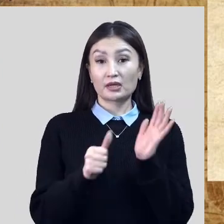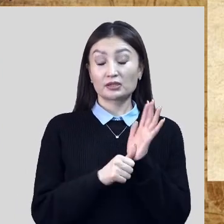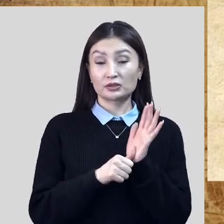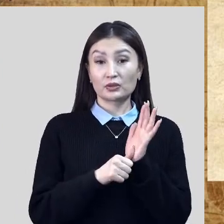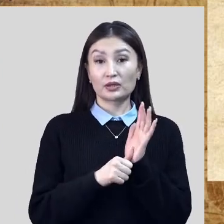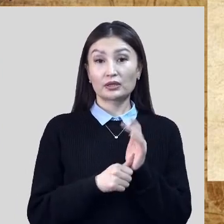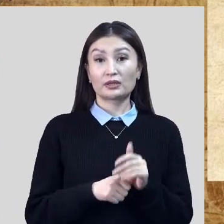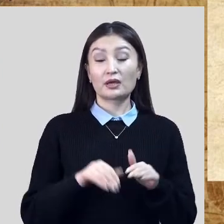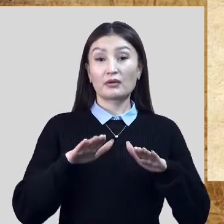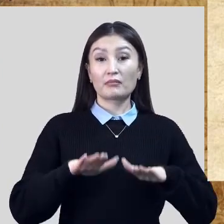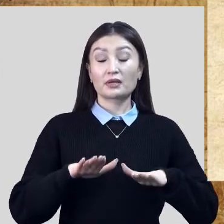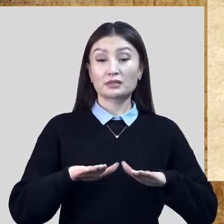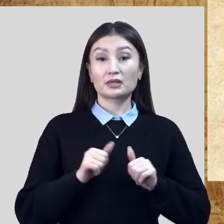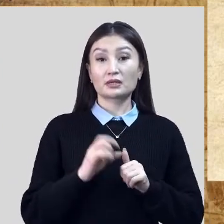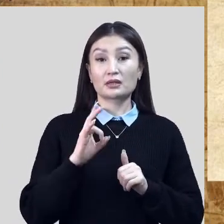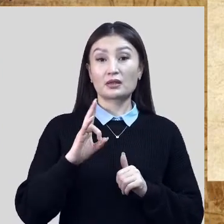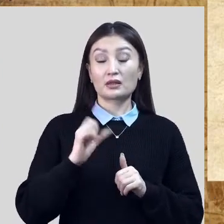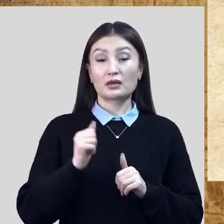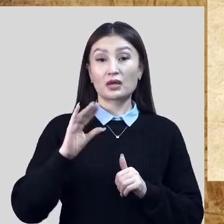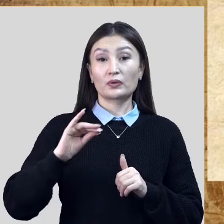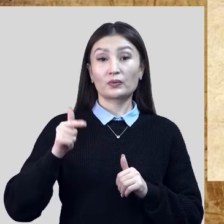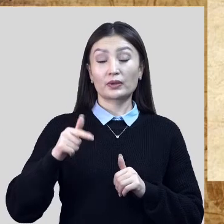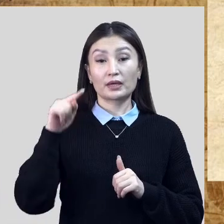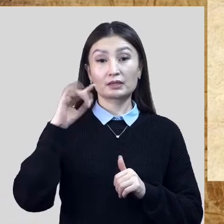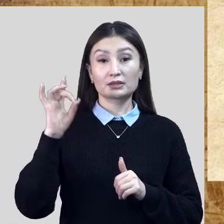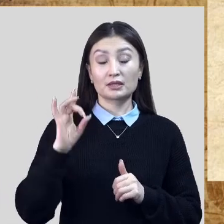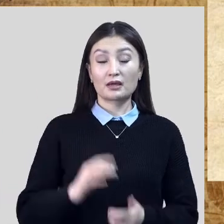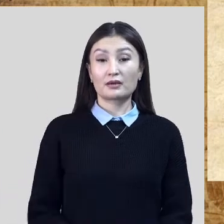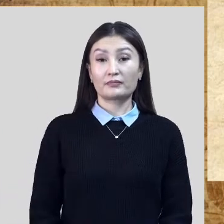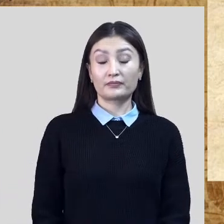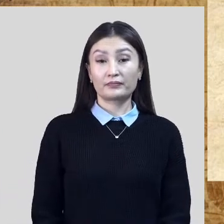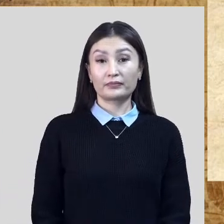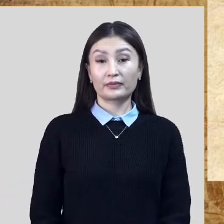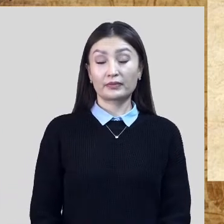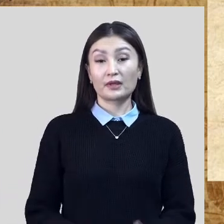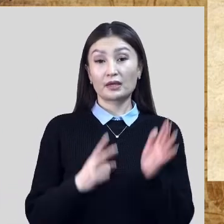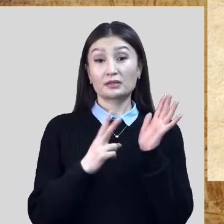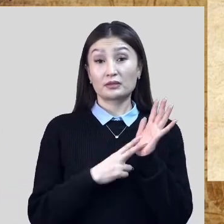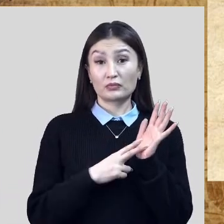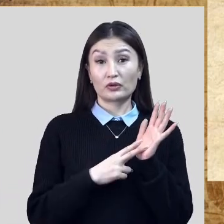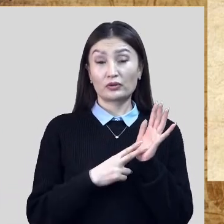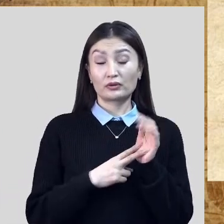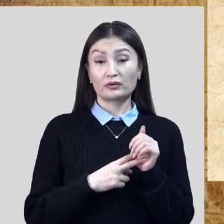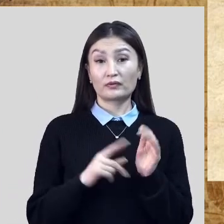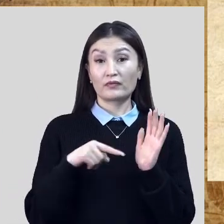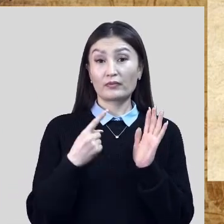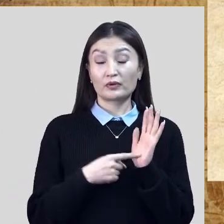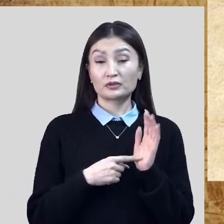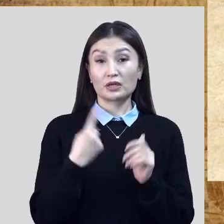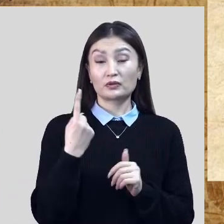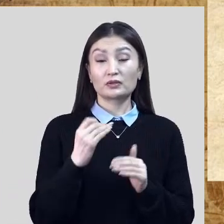Шестой. Местность на юге Кыргызстана. И седьмой вопрос. Одно